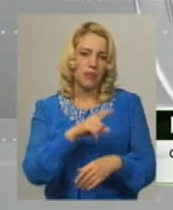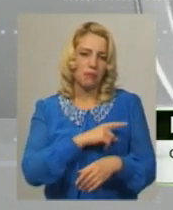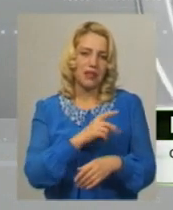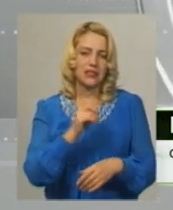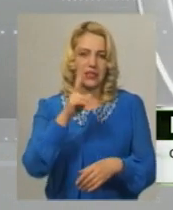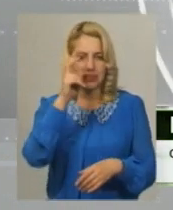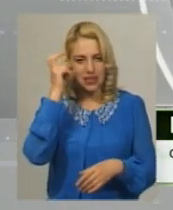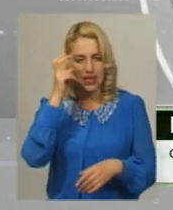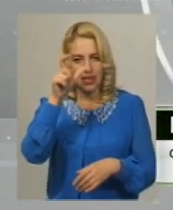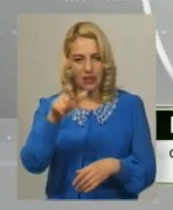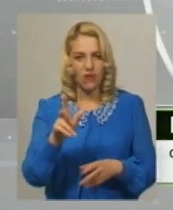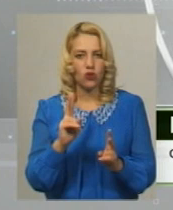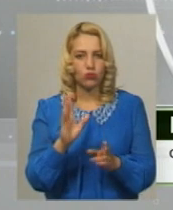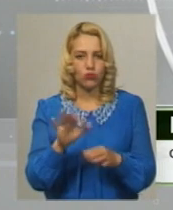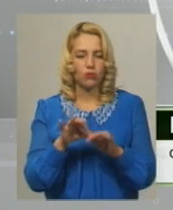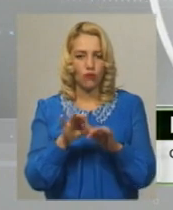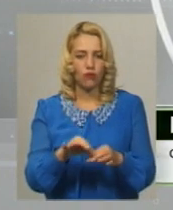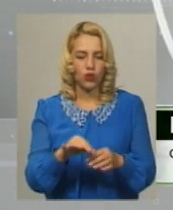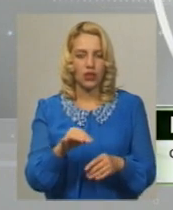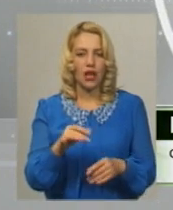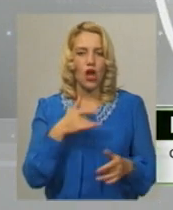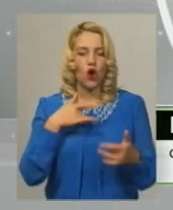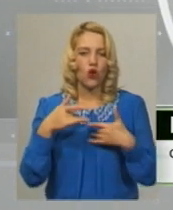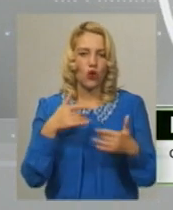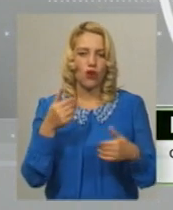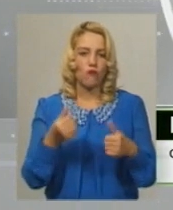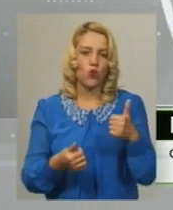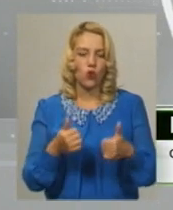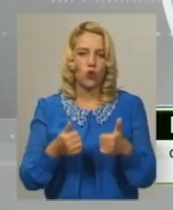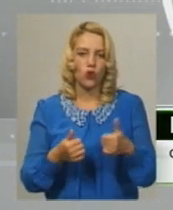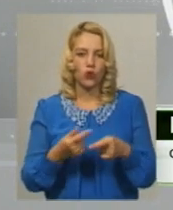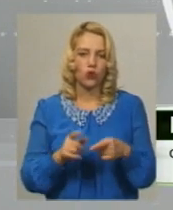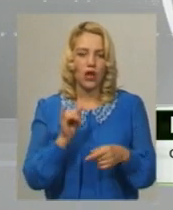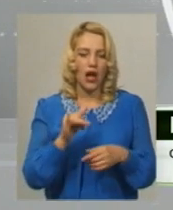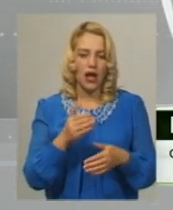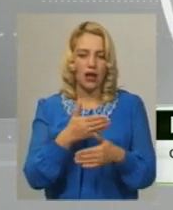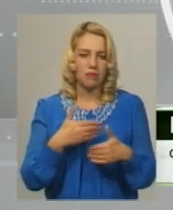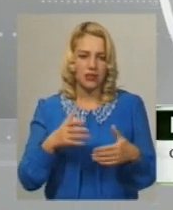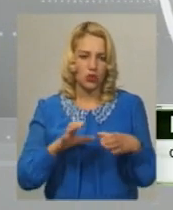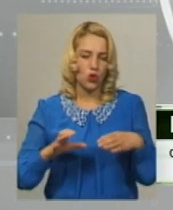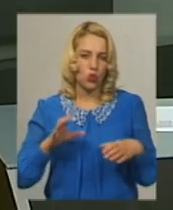Києва, який буде проводити рольову гру «Підземелля і дракони», англійська це «Dungeon and Dragons».